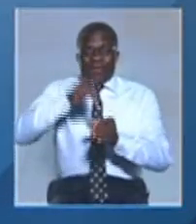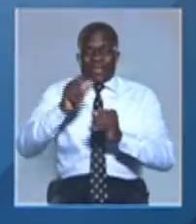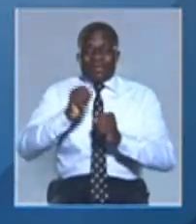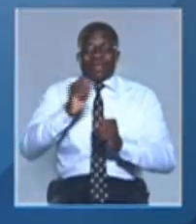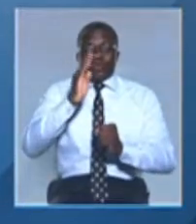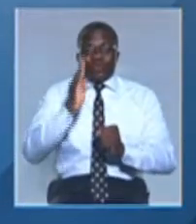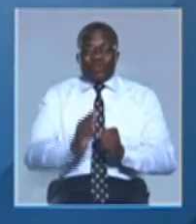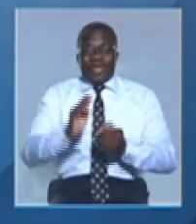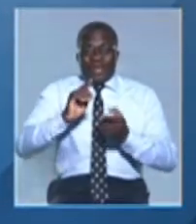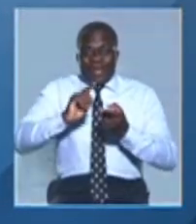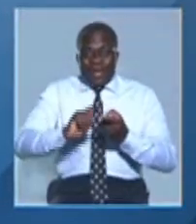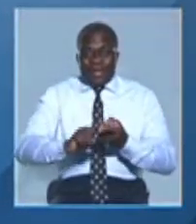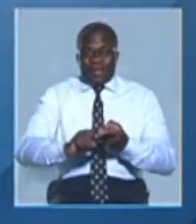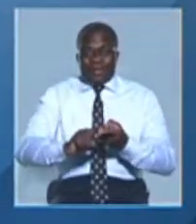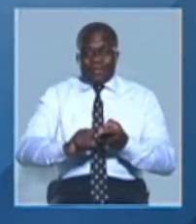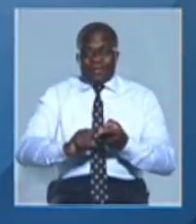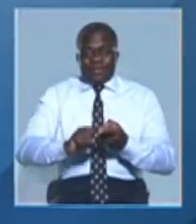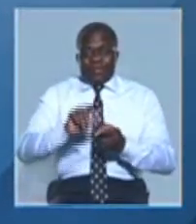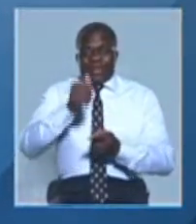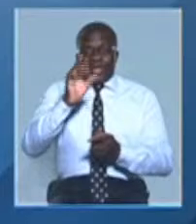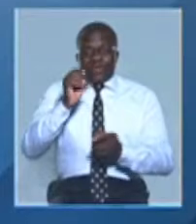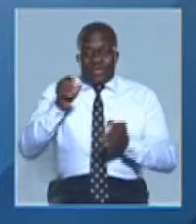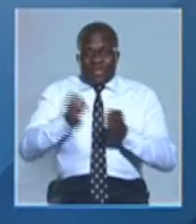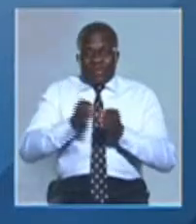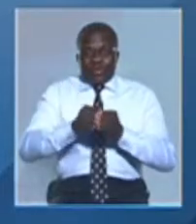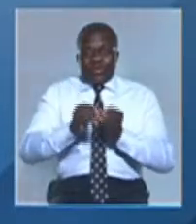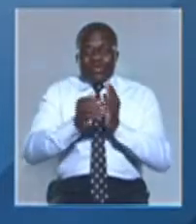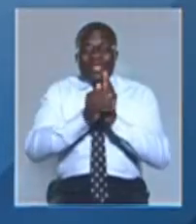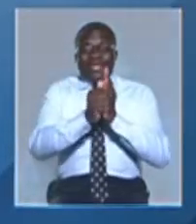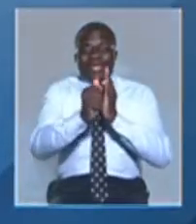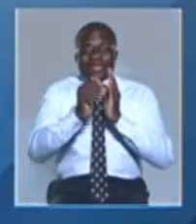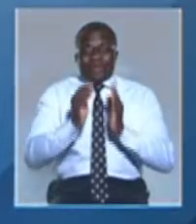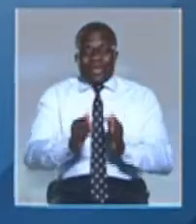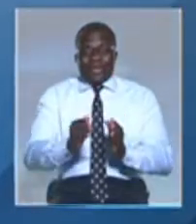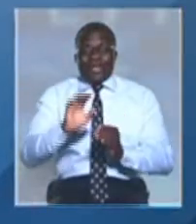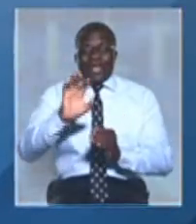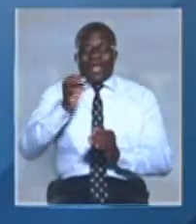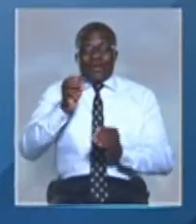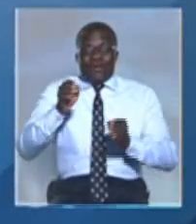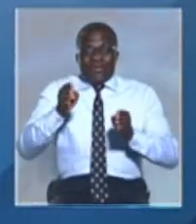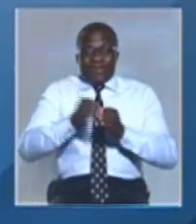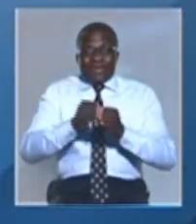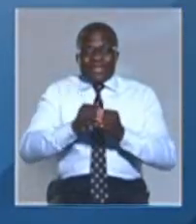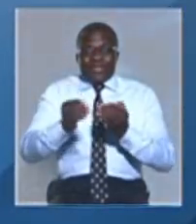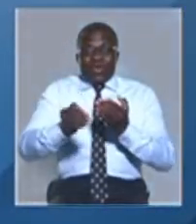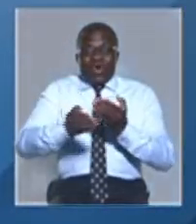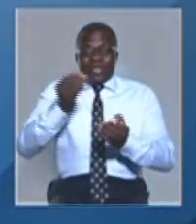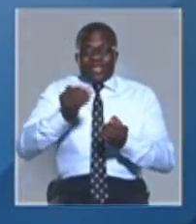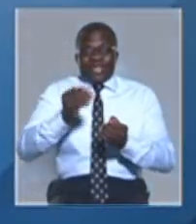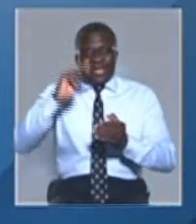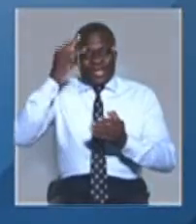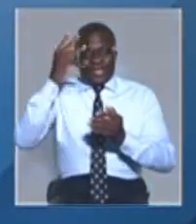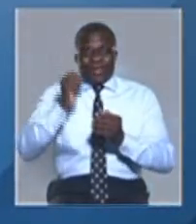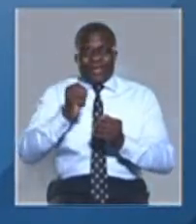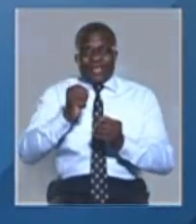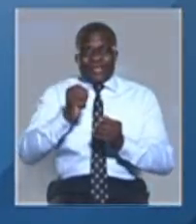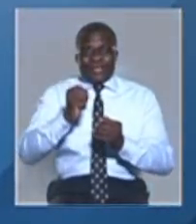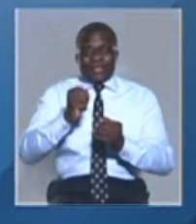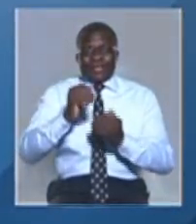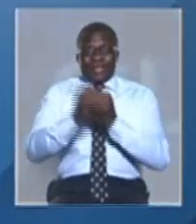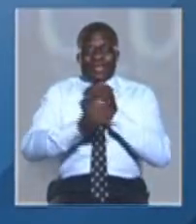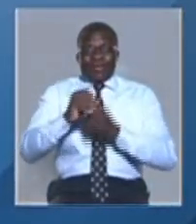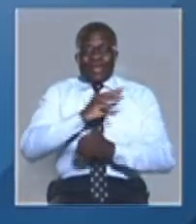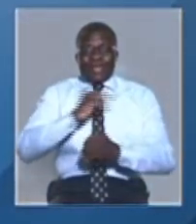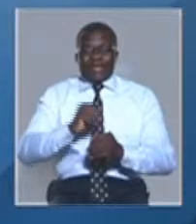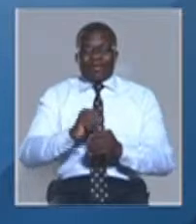du Bénin à la 18e réunion des experts et à la 9e session ordinaire des ministres des pays